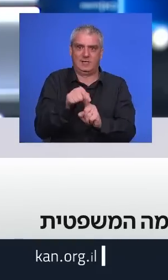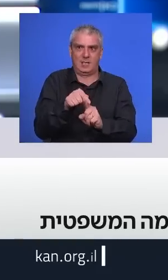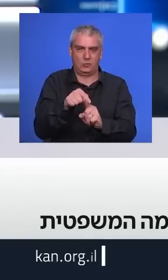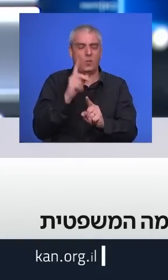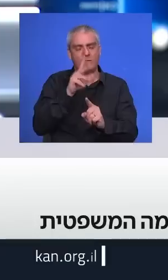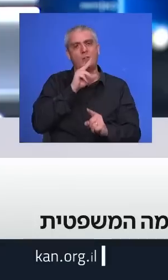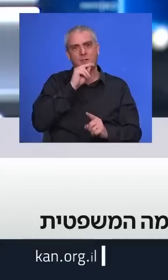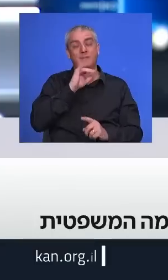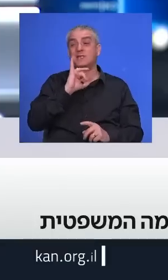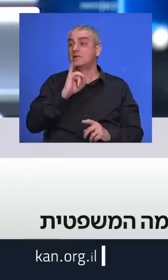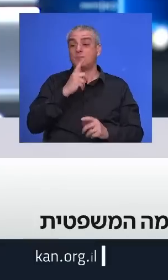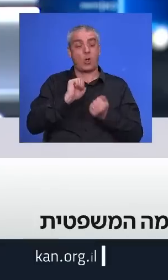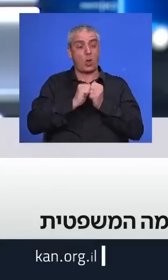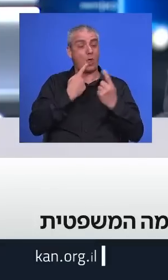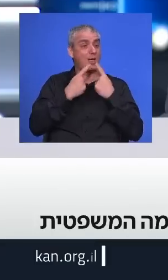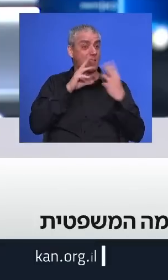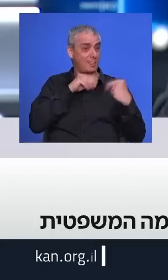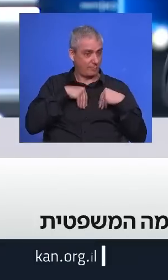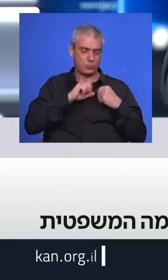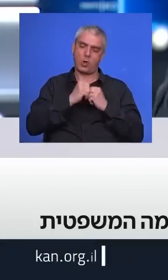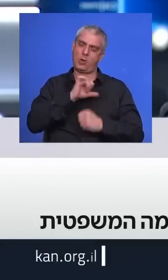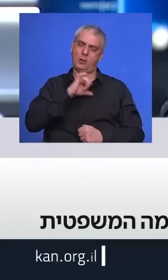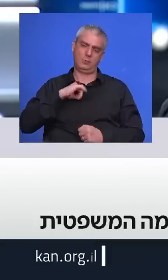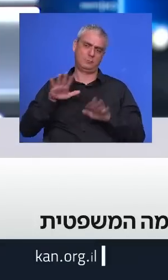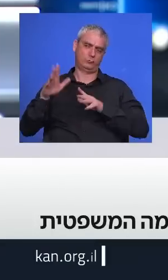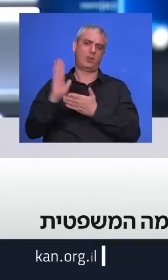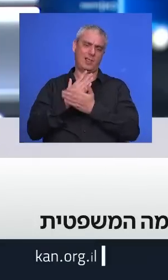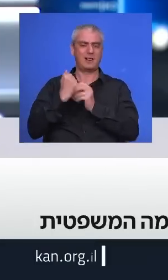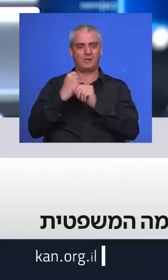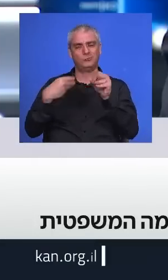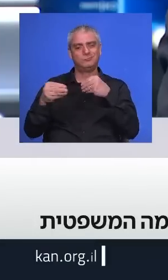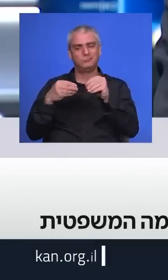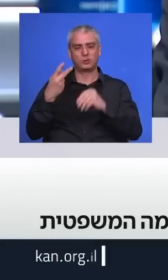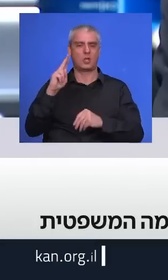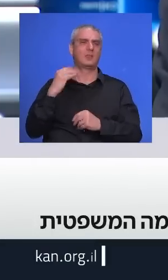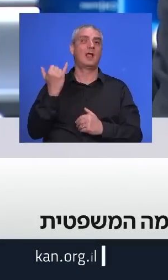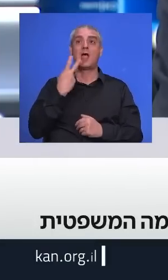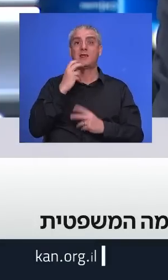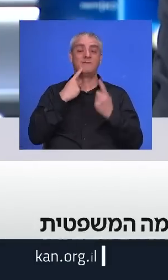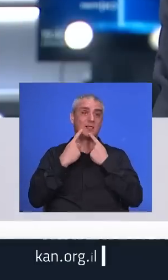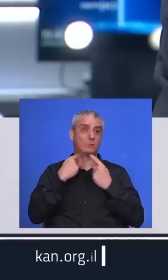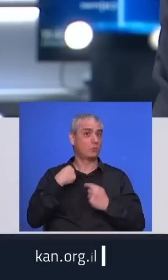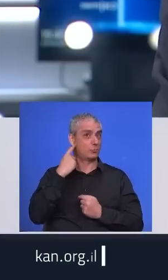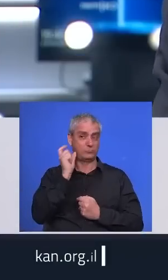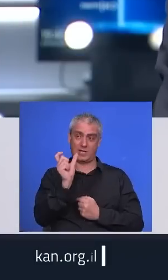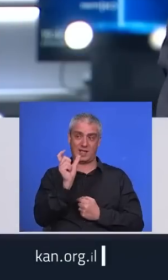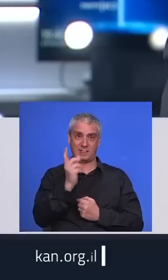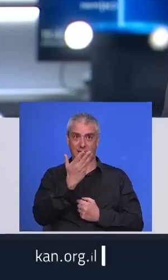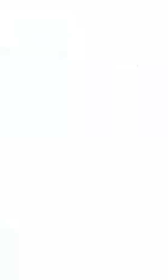מדבר על זה שאם, או שזה יהיה בהידברות, או שזה יהיה חד צדדי, עדיף תמיד ידברות. בואי נשמע אולי מיכל קטע מהדברים